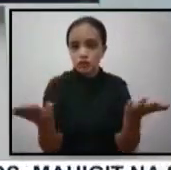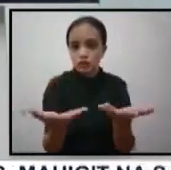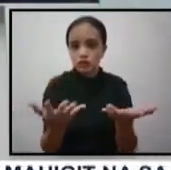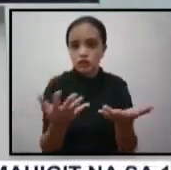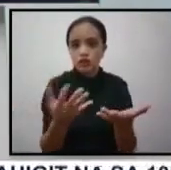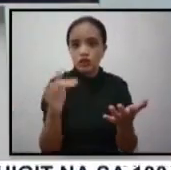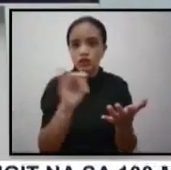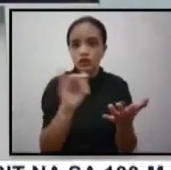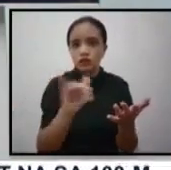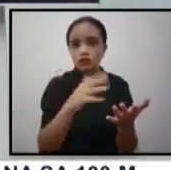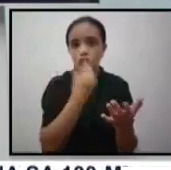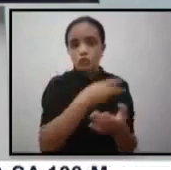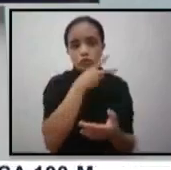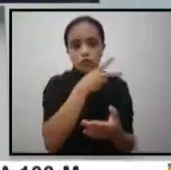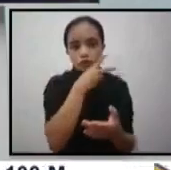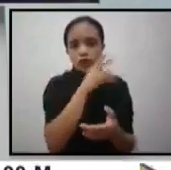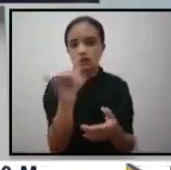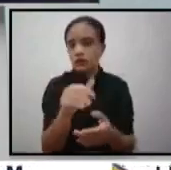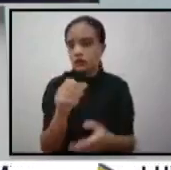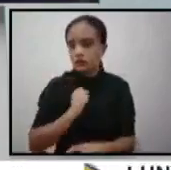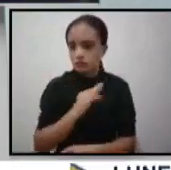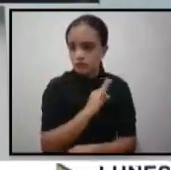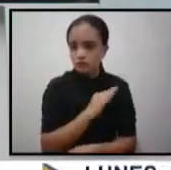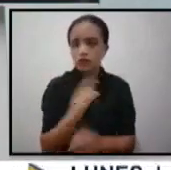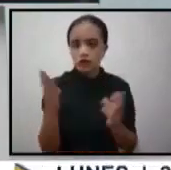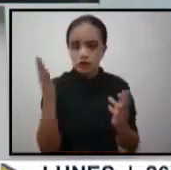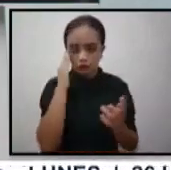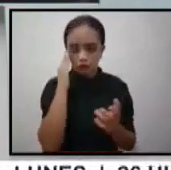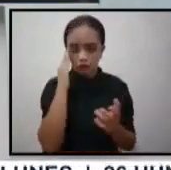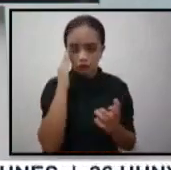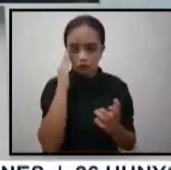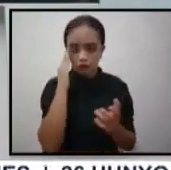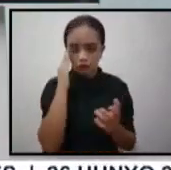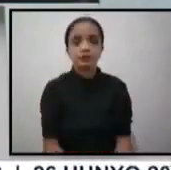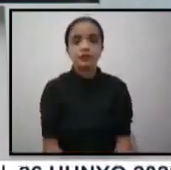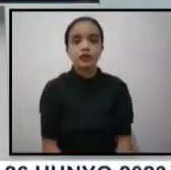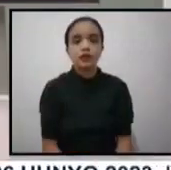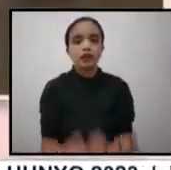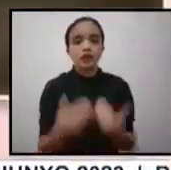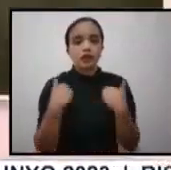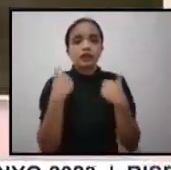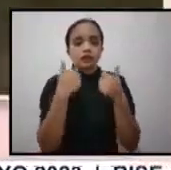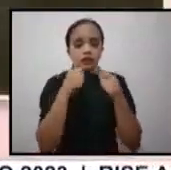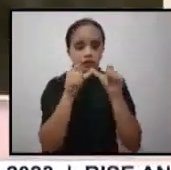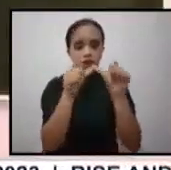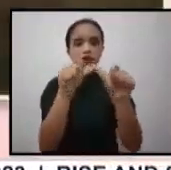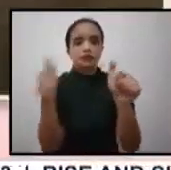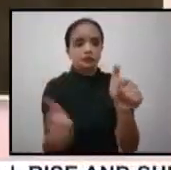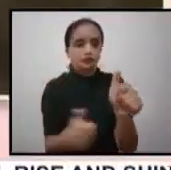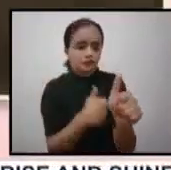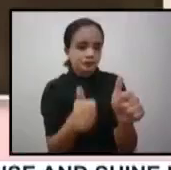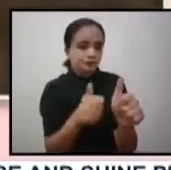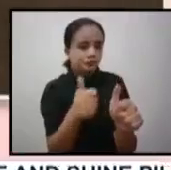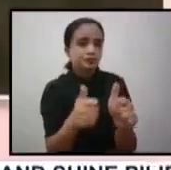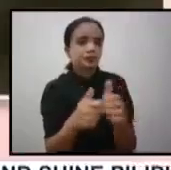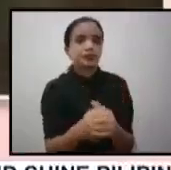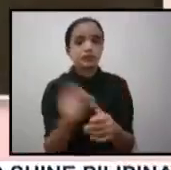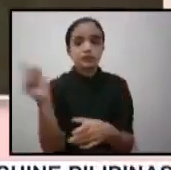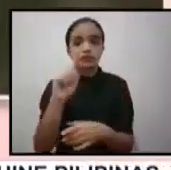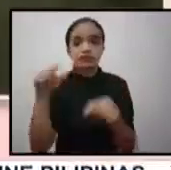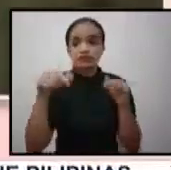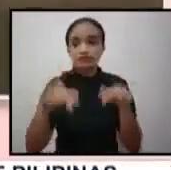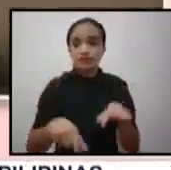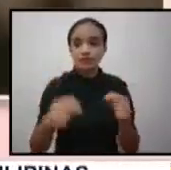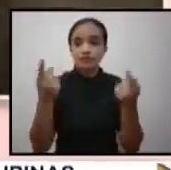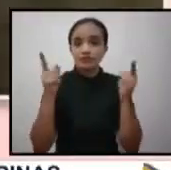Yes, sir. Right now, ongoing yung ating hot pursuit operation. Itong nangyari kasi kay